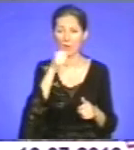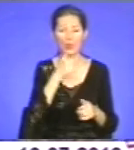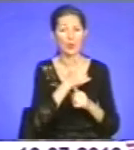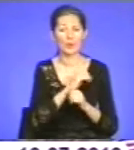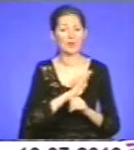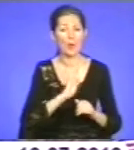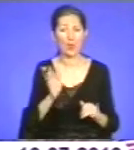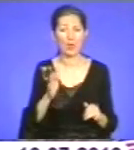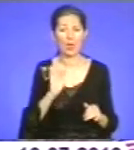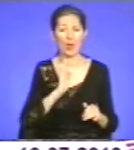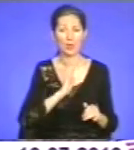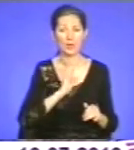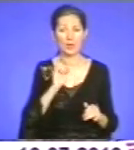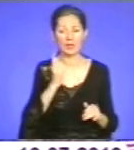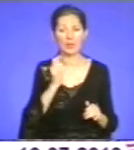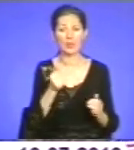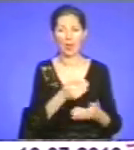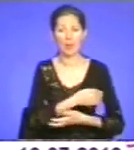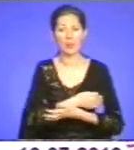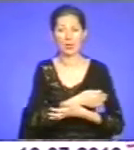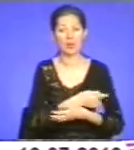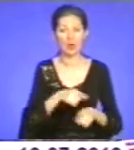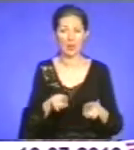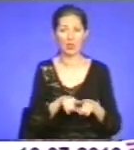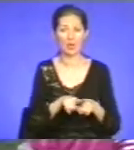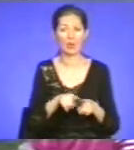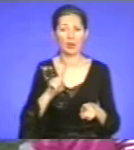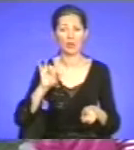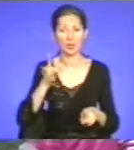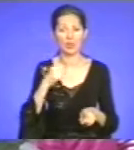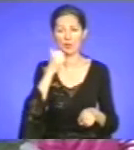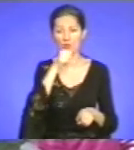була дитина маленька, а так. Раз в рік до